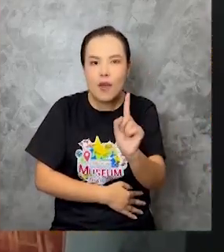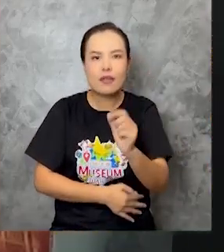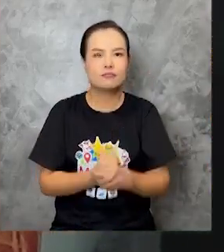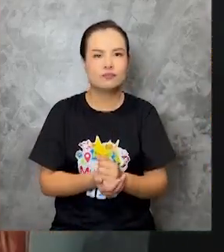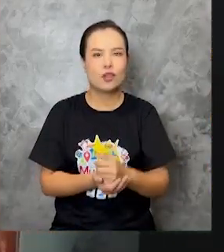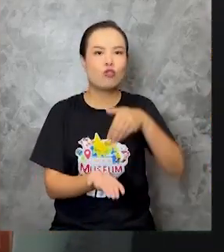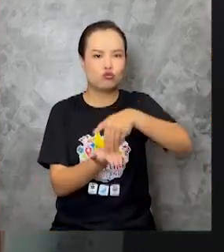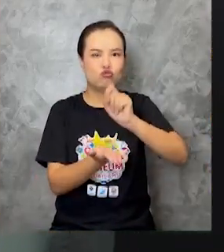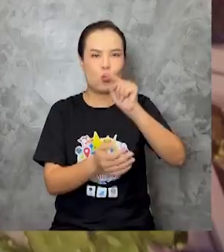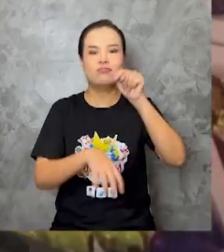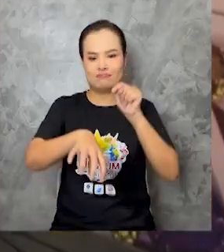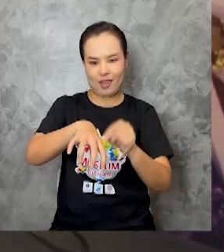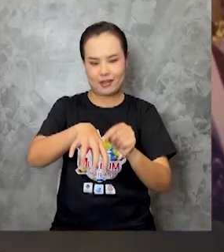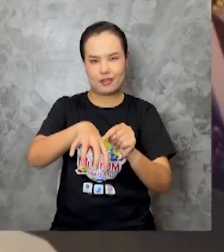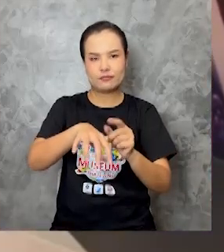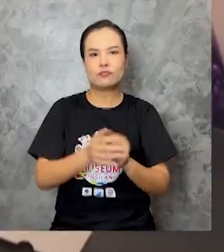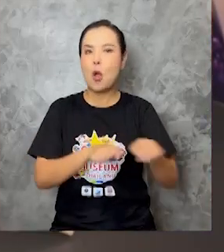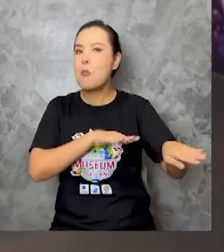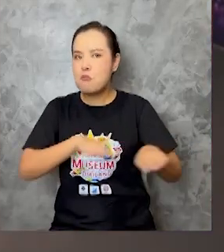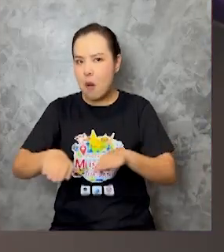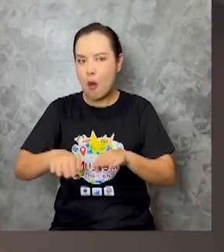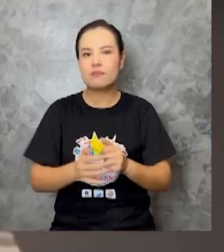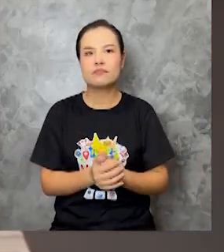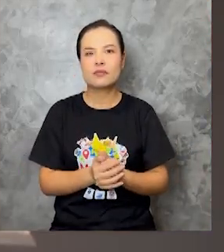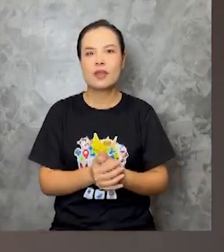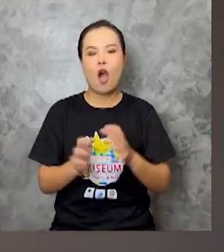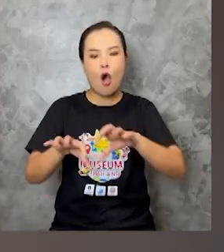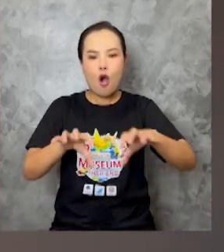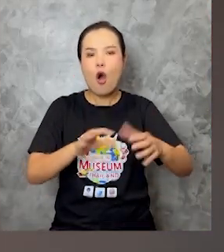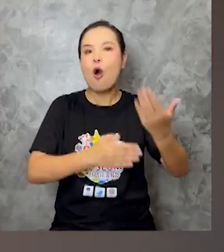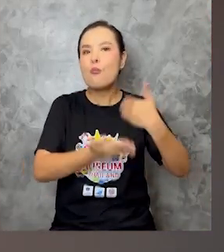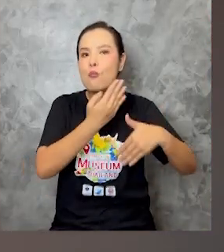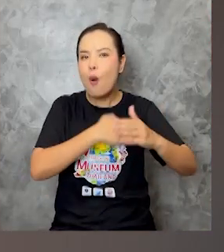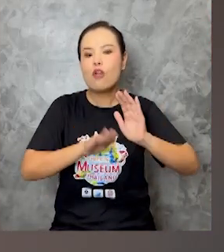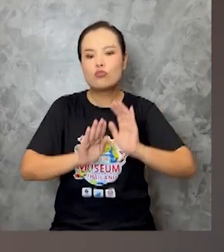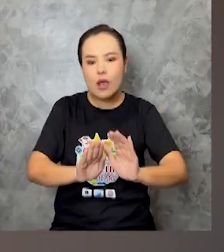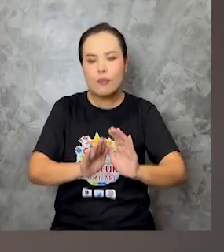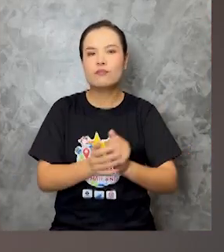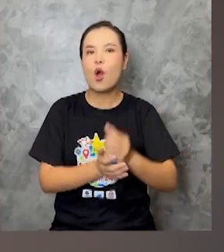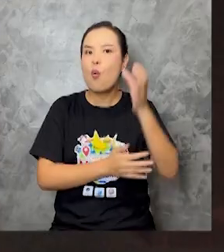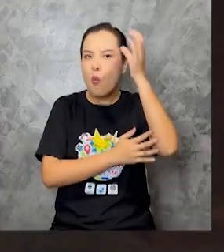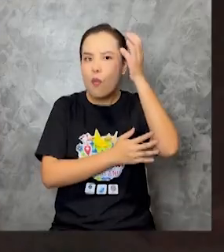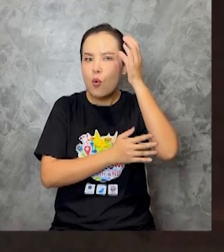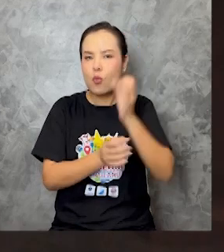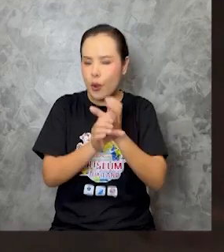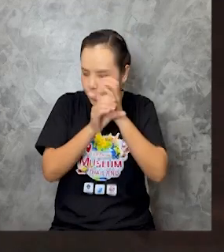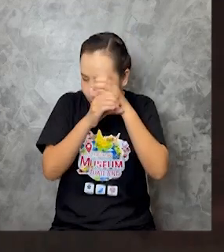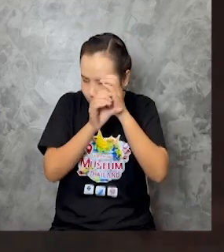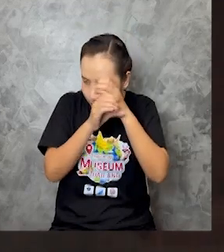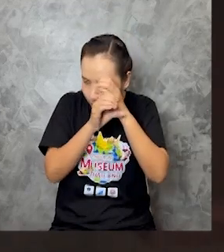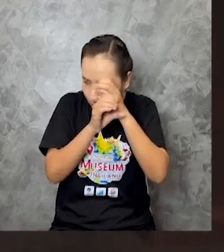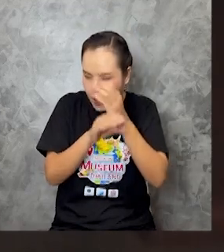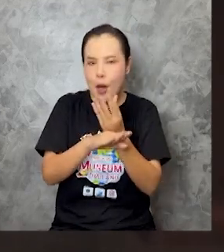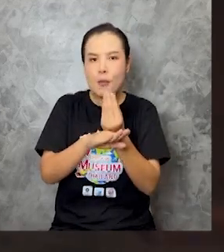ก็ต้องมาที่ศูนย์แห่งนี้เพราะศูนย์แห่งนี้จะเพียบพร้อมไปทั้งเรื่องของพิพิธภัณฑ์องค์ความรู้แล้วก็แลบในการที่จะตรวจสอบอัญม